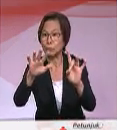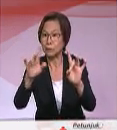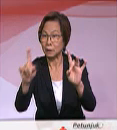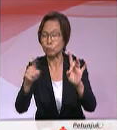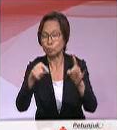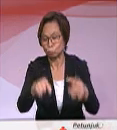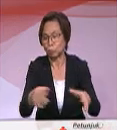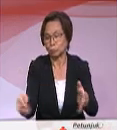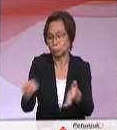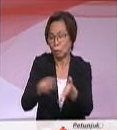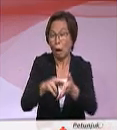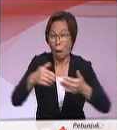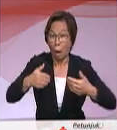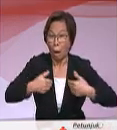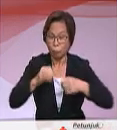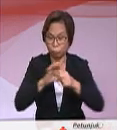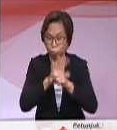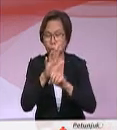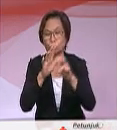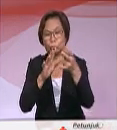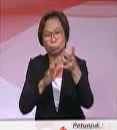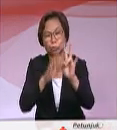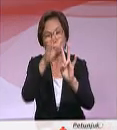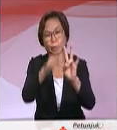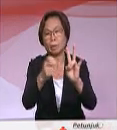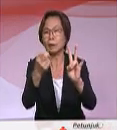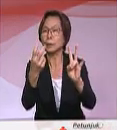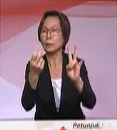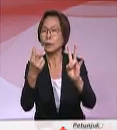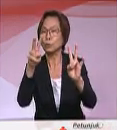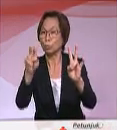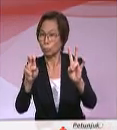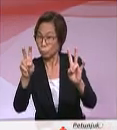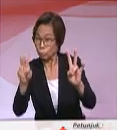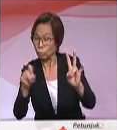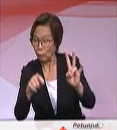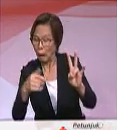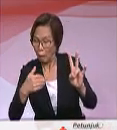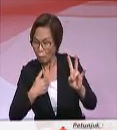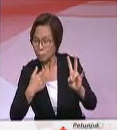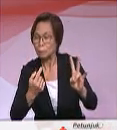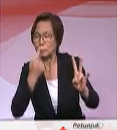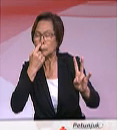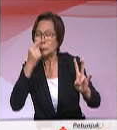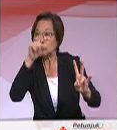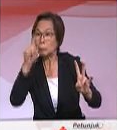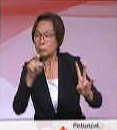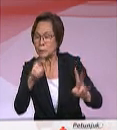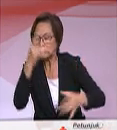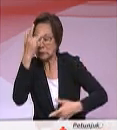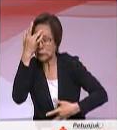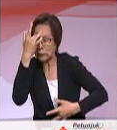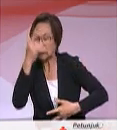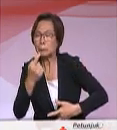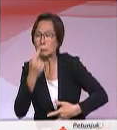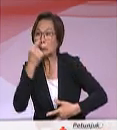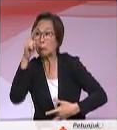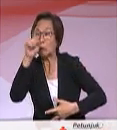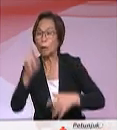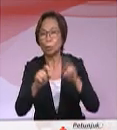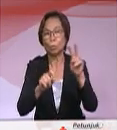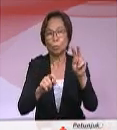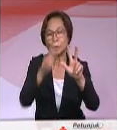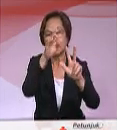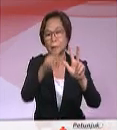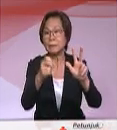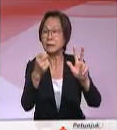88,751 telah dilaporkan positif pada 17 Disember 2020 melalui saringan individu bergejala. Sehingga 23